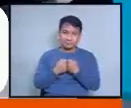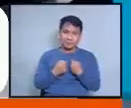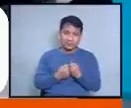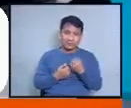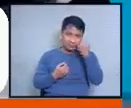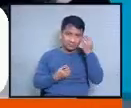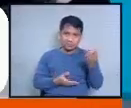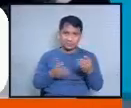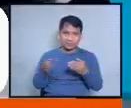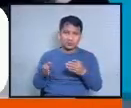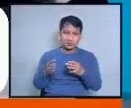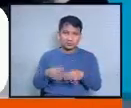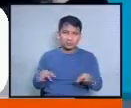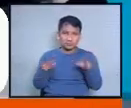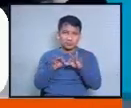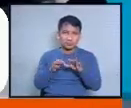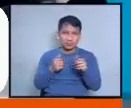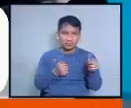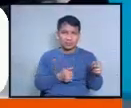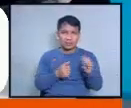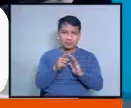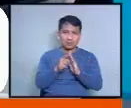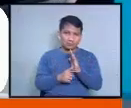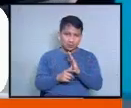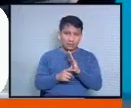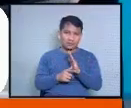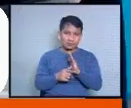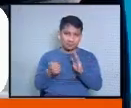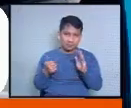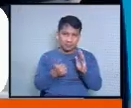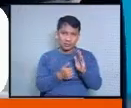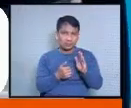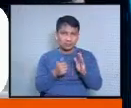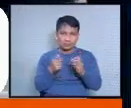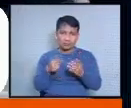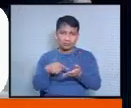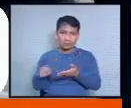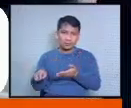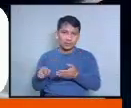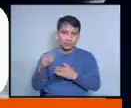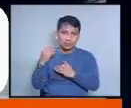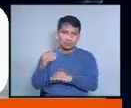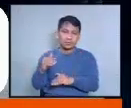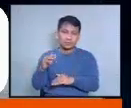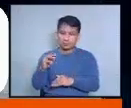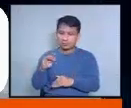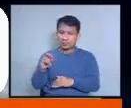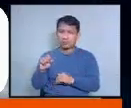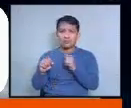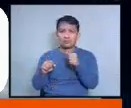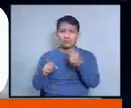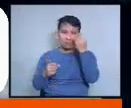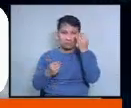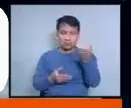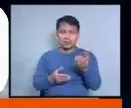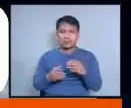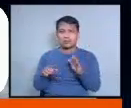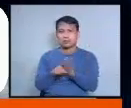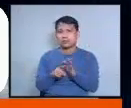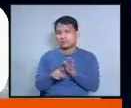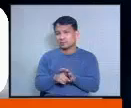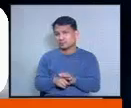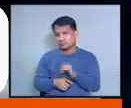sir, kailangan talaga sumunod tayo sa patakaran na magbayad ng minimum wage. On top of that, bawal